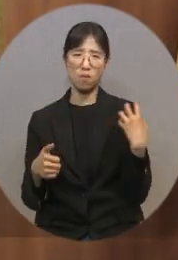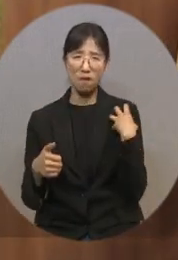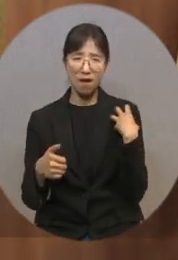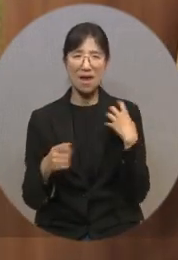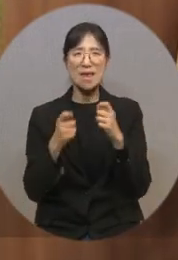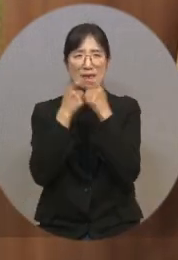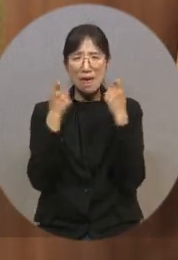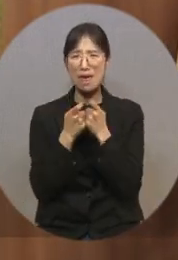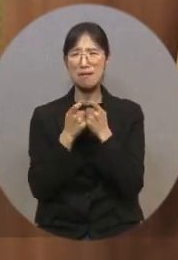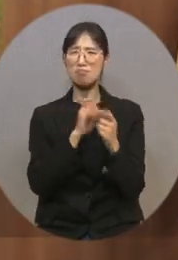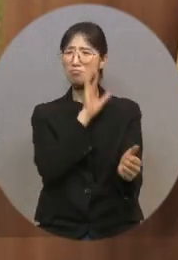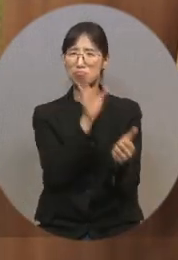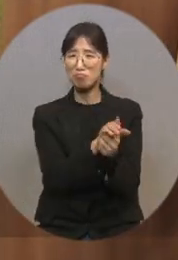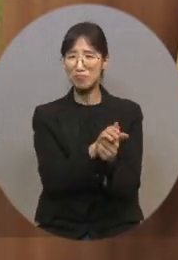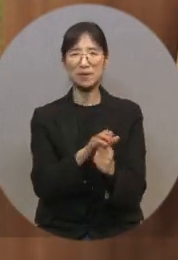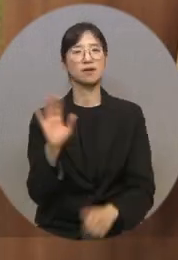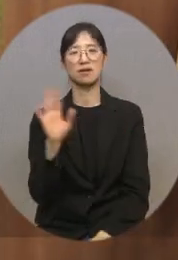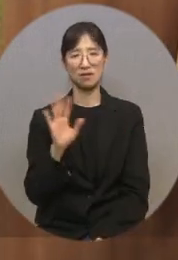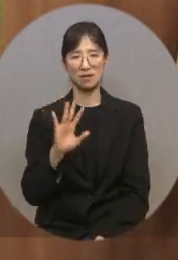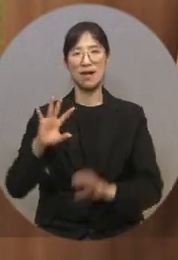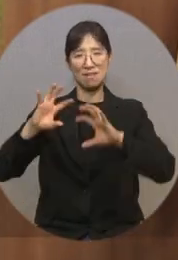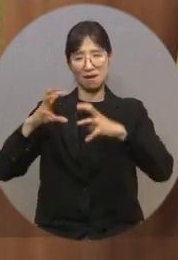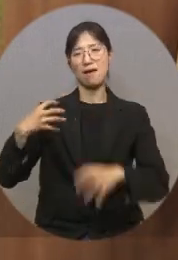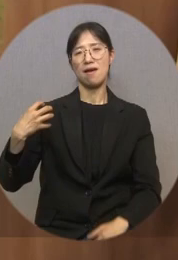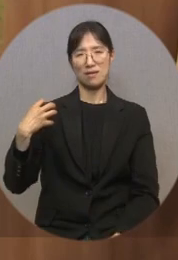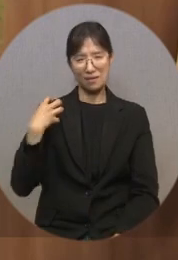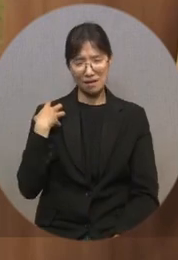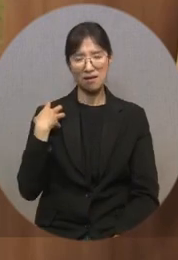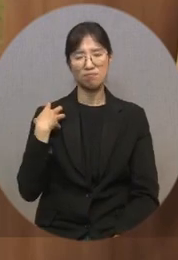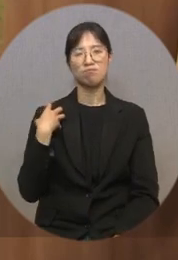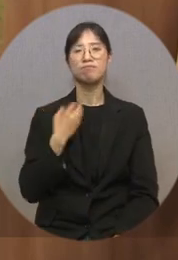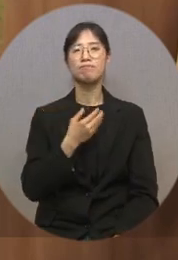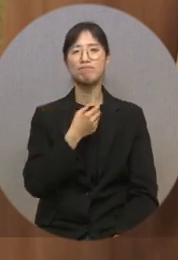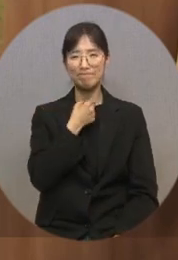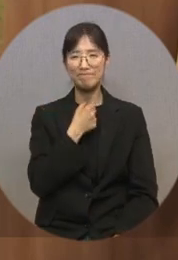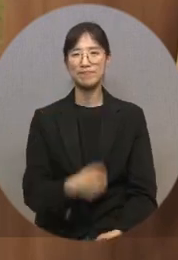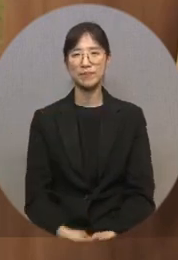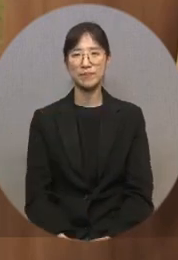역할을 개인에게 맡기는 게 아니라 국가가 책임질 수 있는 사회가 되었으면 좋겠습니다.